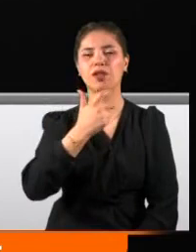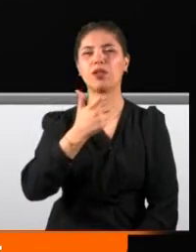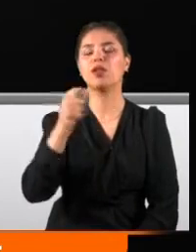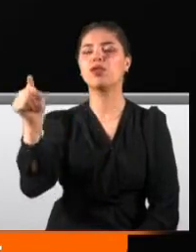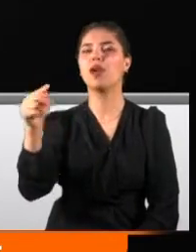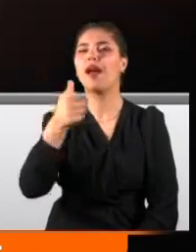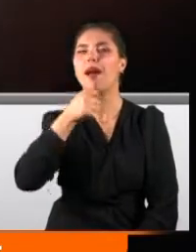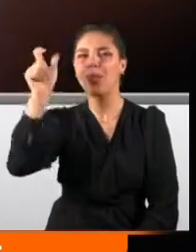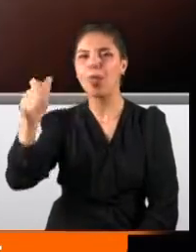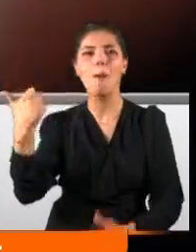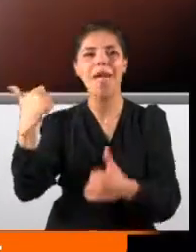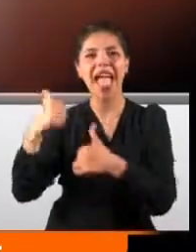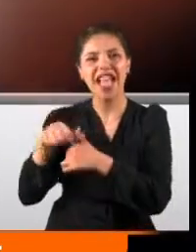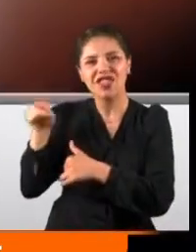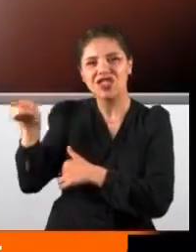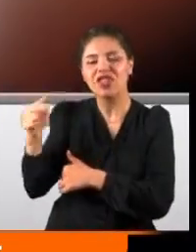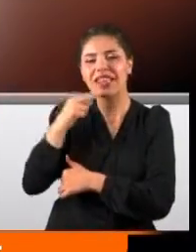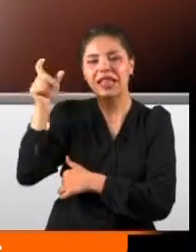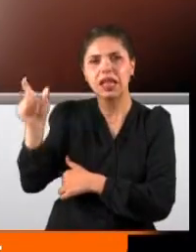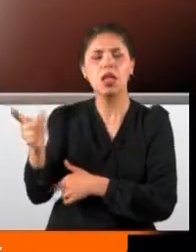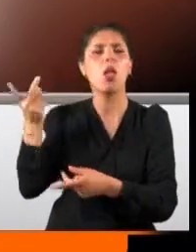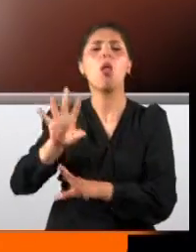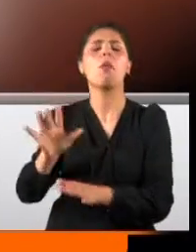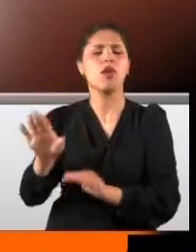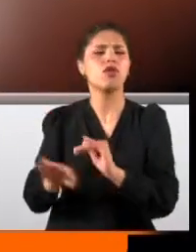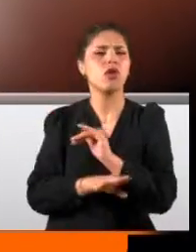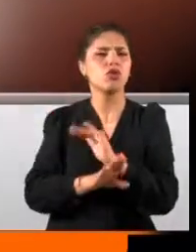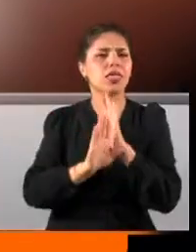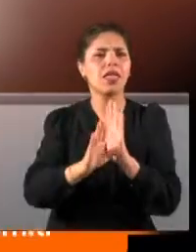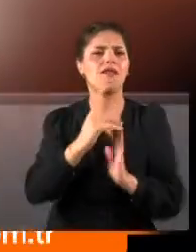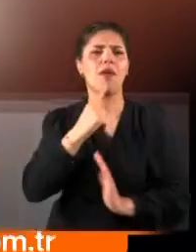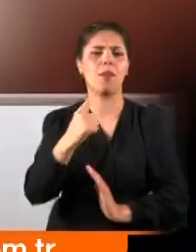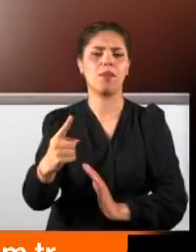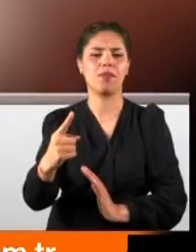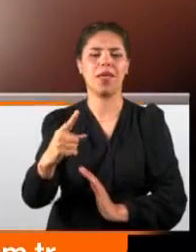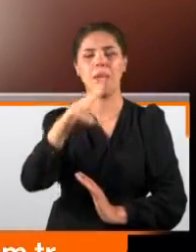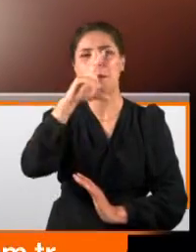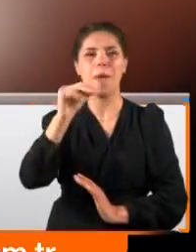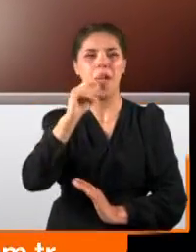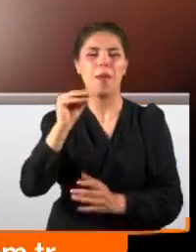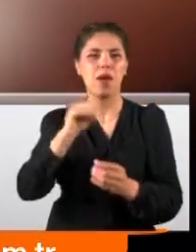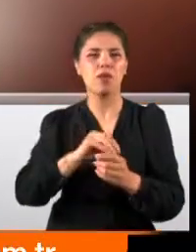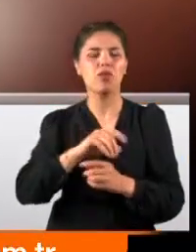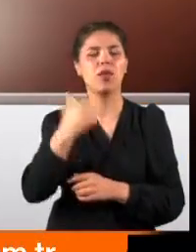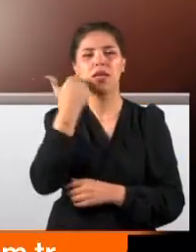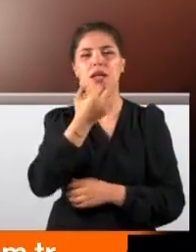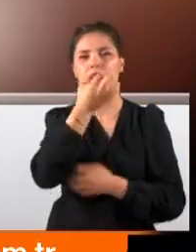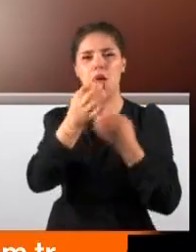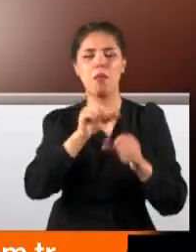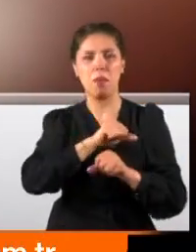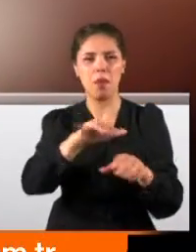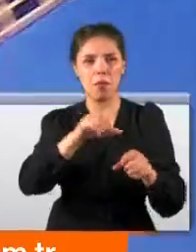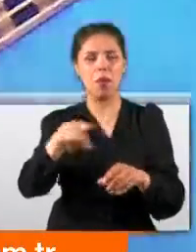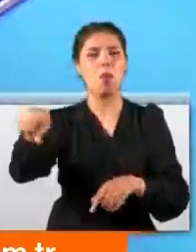Aysun Uğur da Özkan Uğur ölmedi yaşıyor mesajını paylaştı. Tık almak uğruna manipülasyon yapanları dava